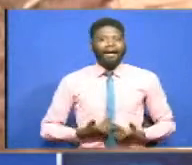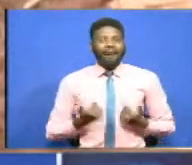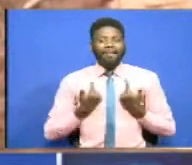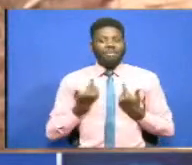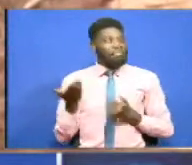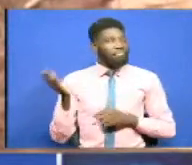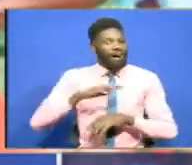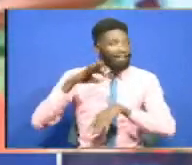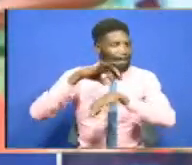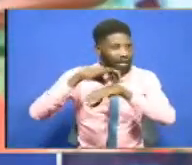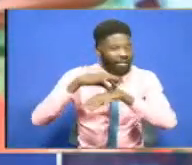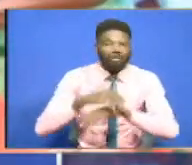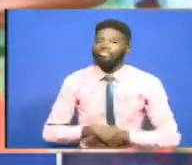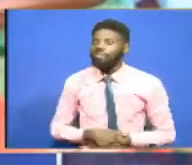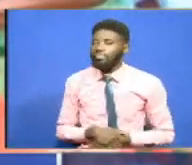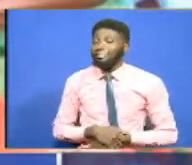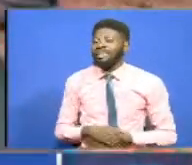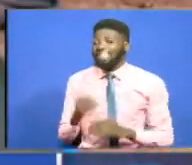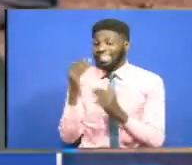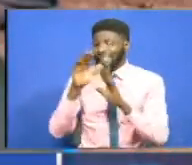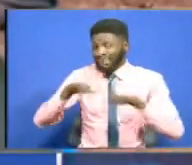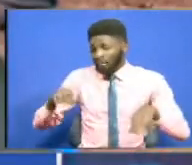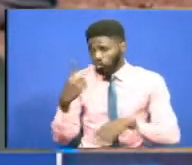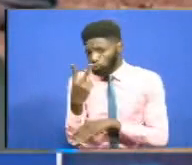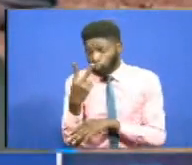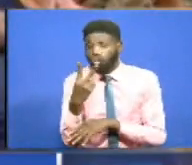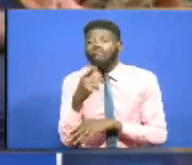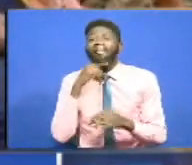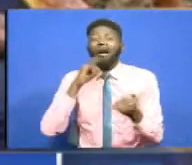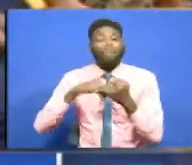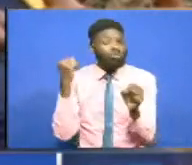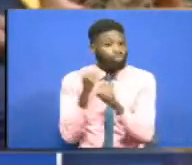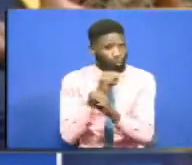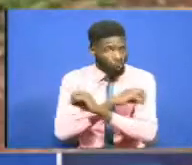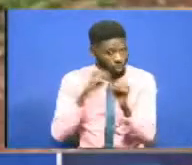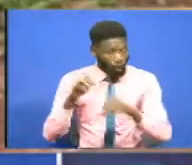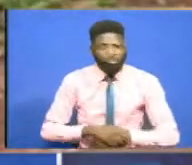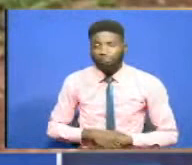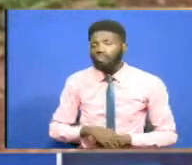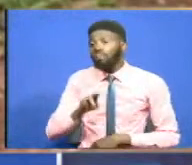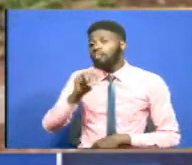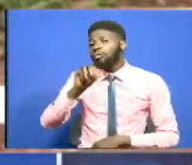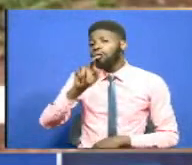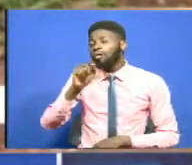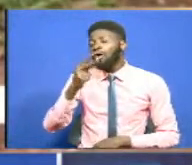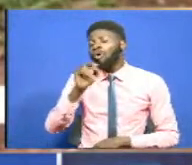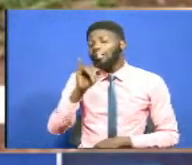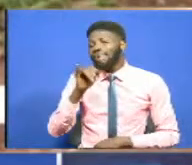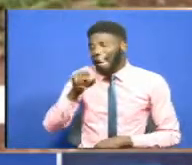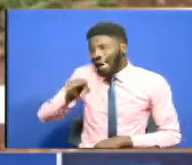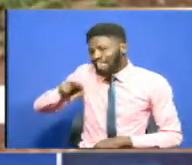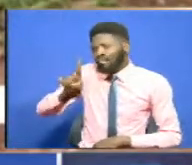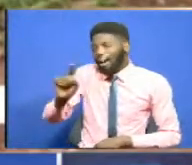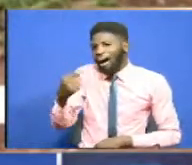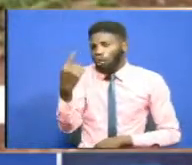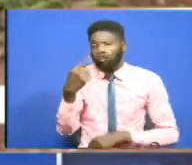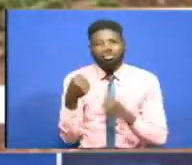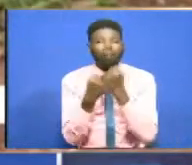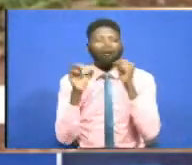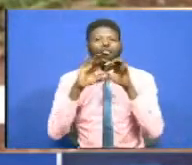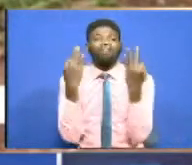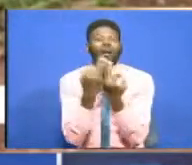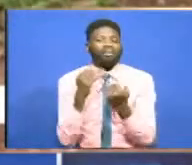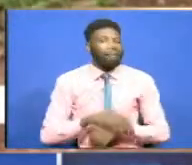With 2 children and a jobless husband, Milkah was the sole breadwinner. Sasa hiyo ndio matatizo yenye ilikuwa inafanya